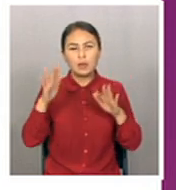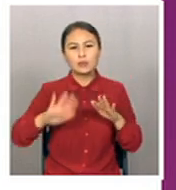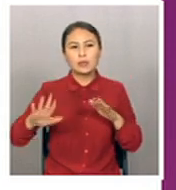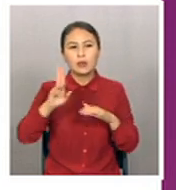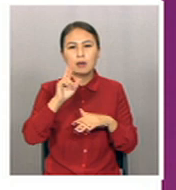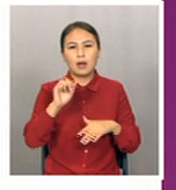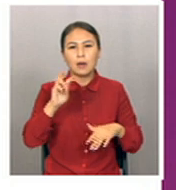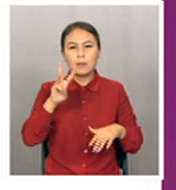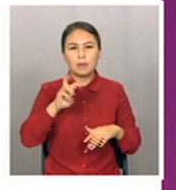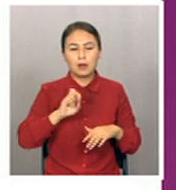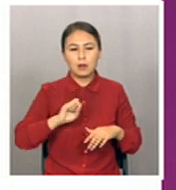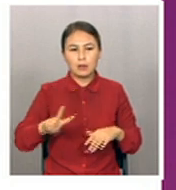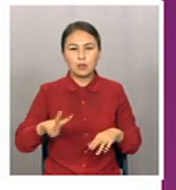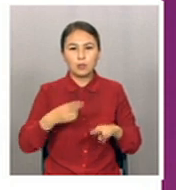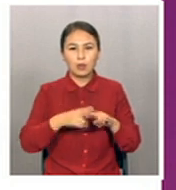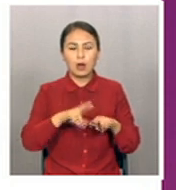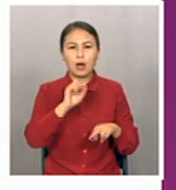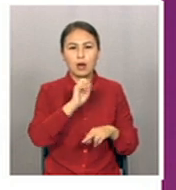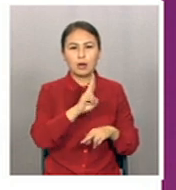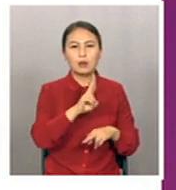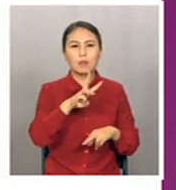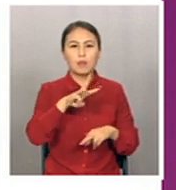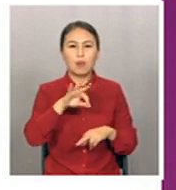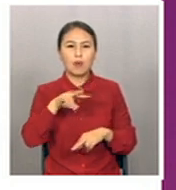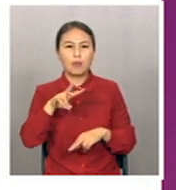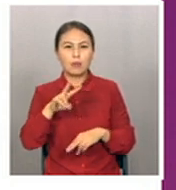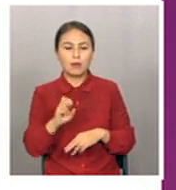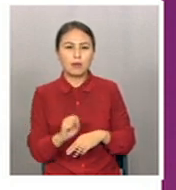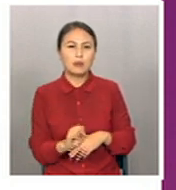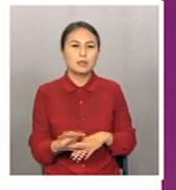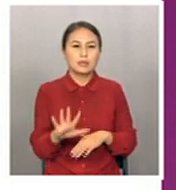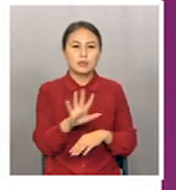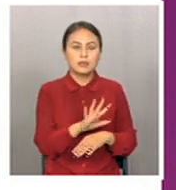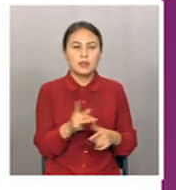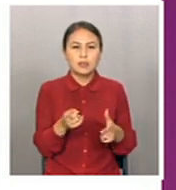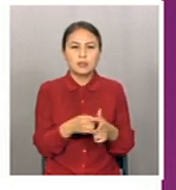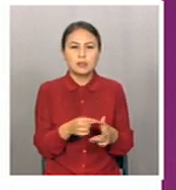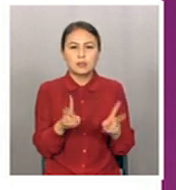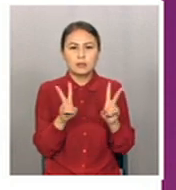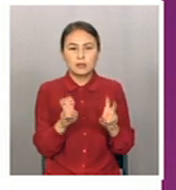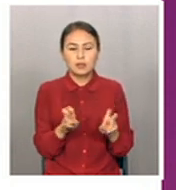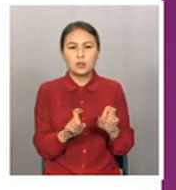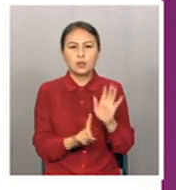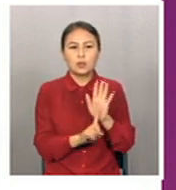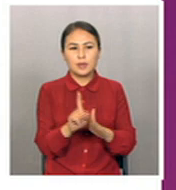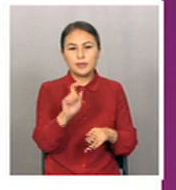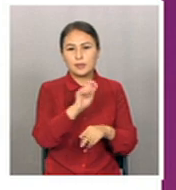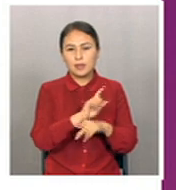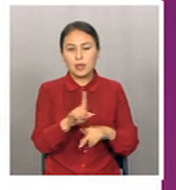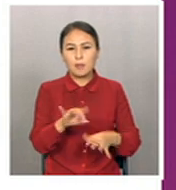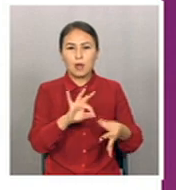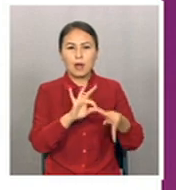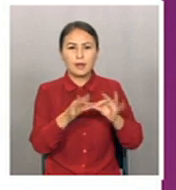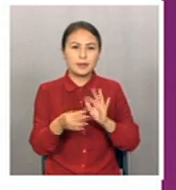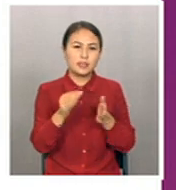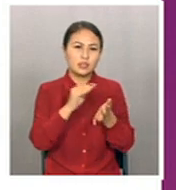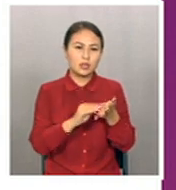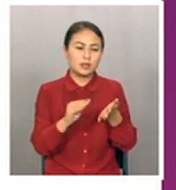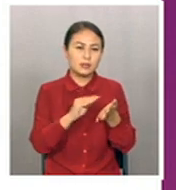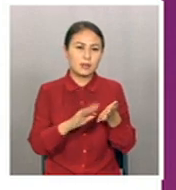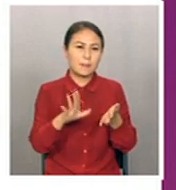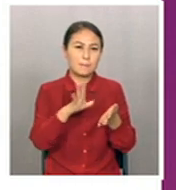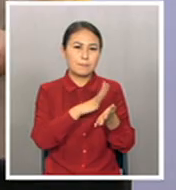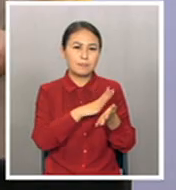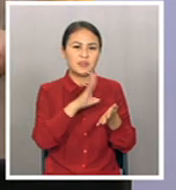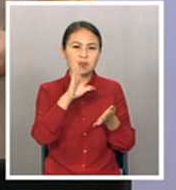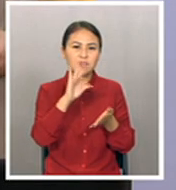мағынаны білдіреді. Яғни ақ мола атауы батыстағы қамал деген сөзден шыққан. Бұл анықтаманы жазбаша тұжырымдаған